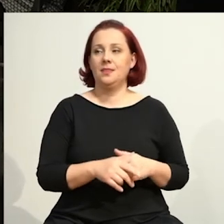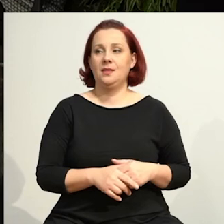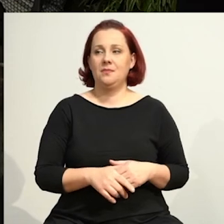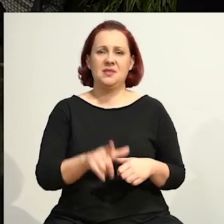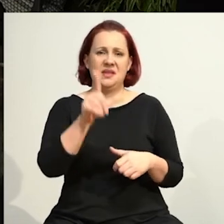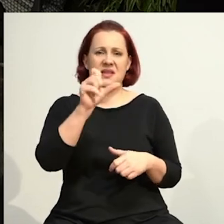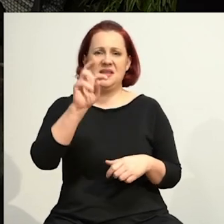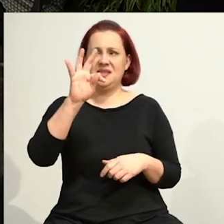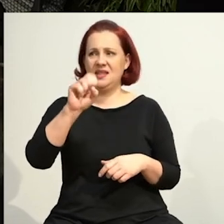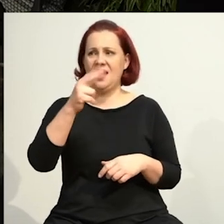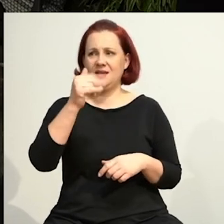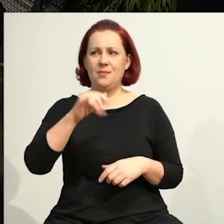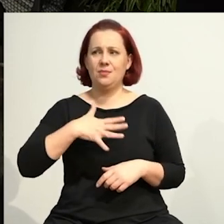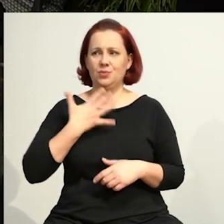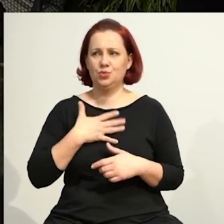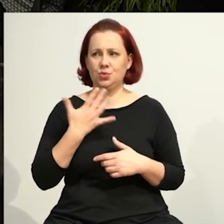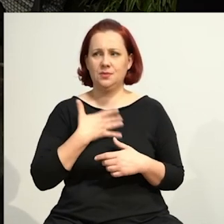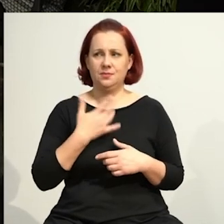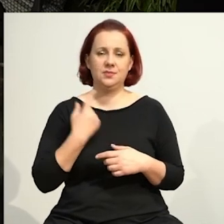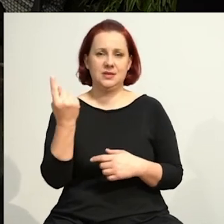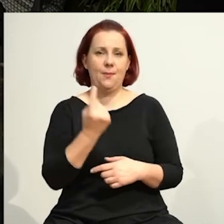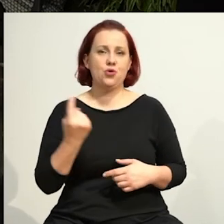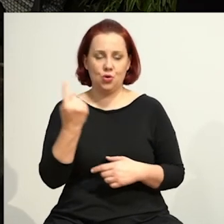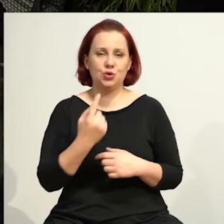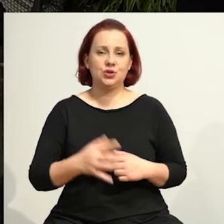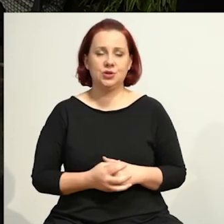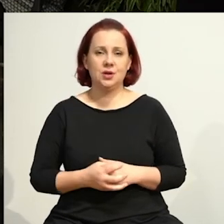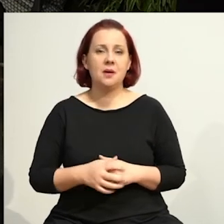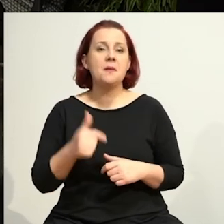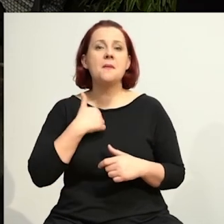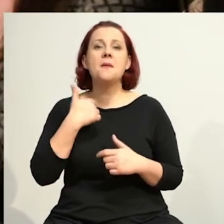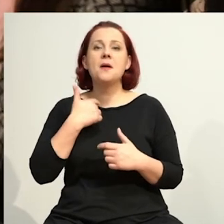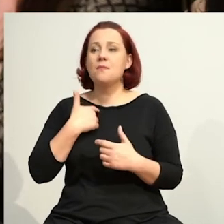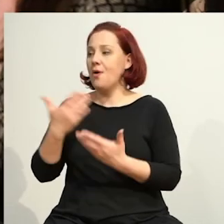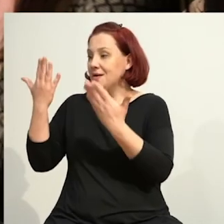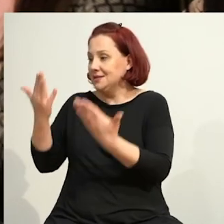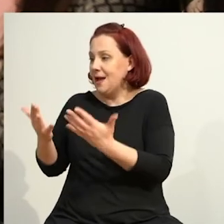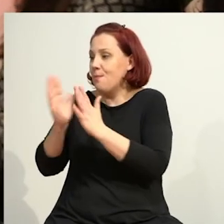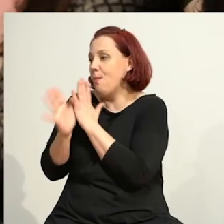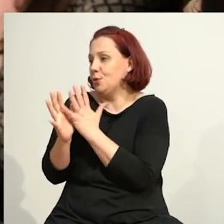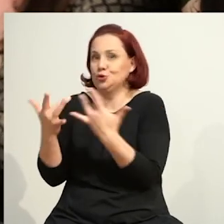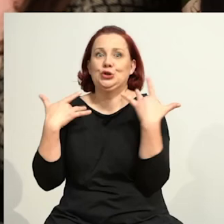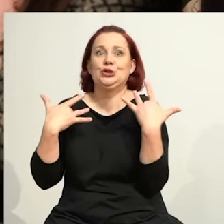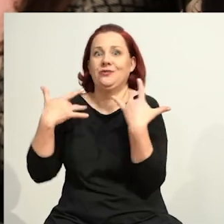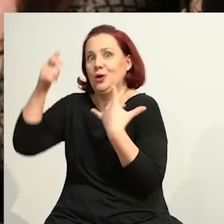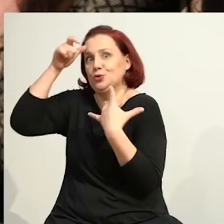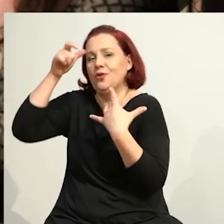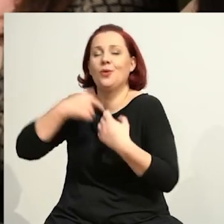albo Samotność, więc bym go posłuchała zwyczajnie jako człowieka z krwi i kości. To jest moje ogromne takie marzenie,